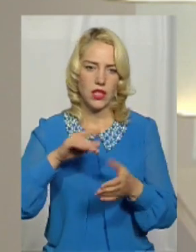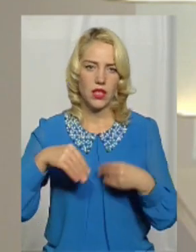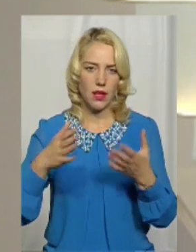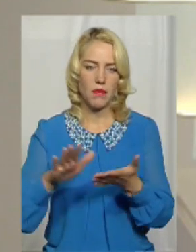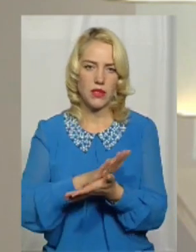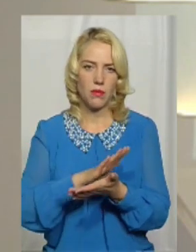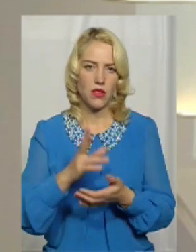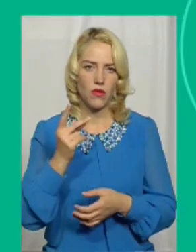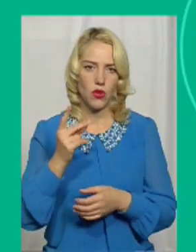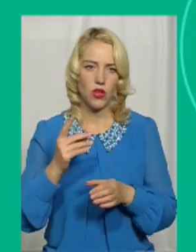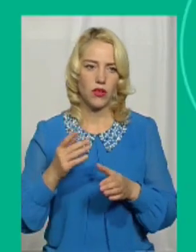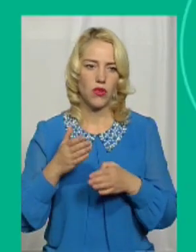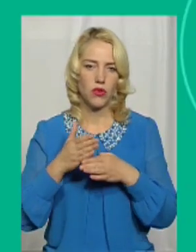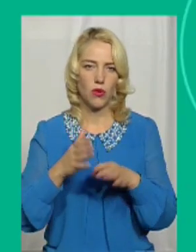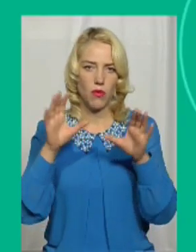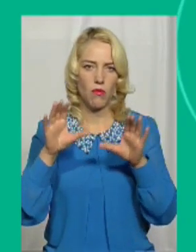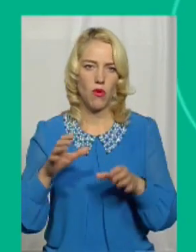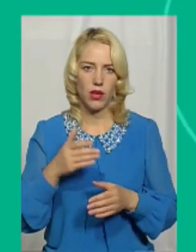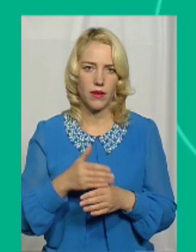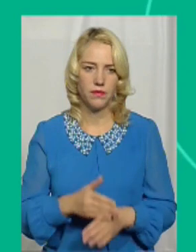правової допомоги. Прошу.